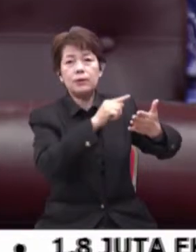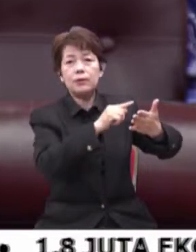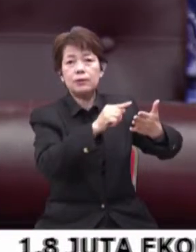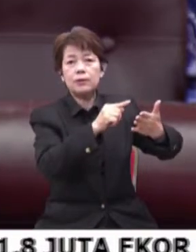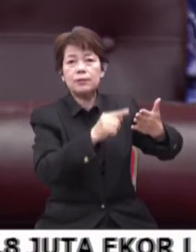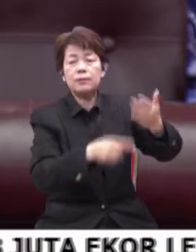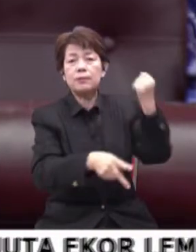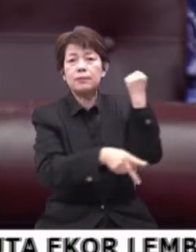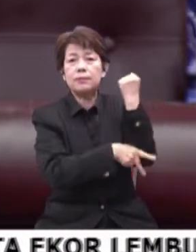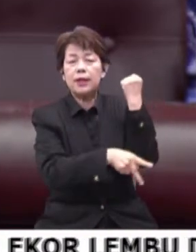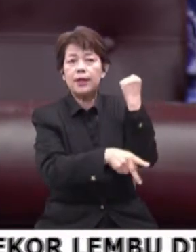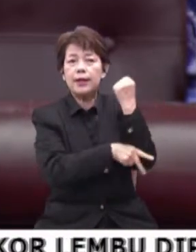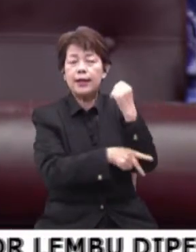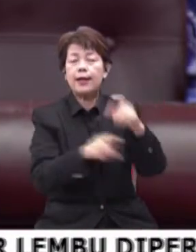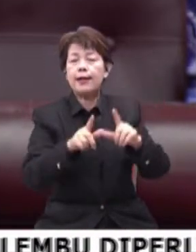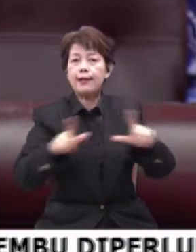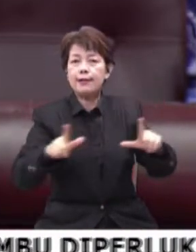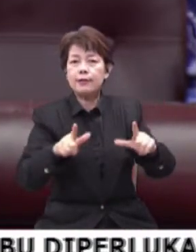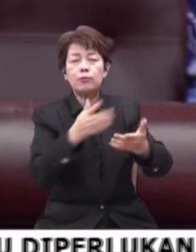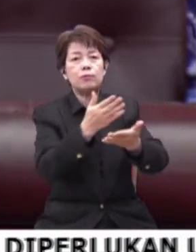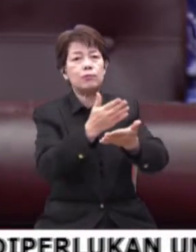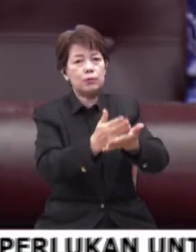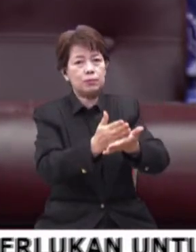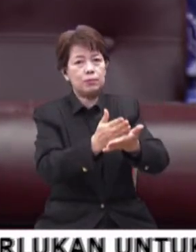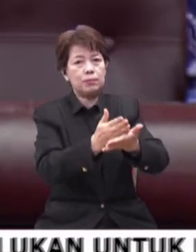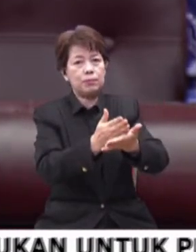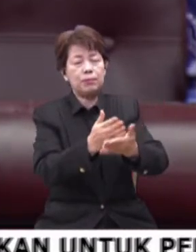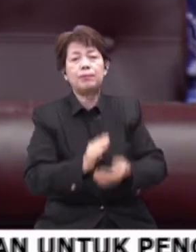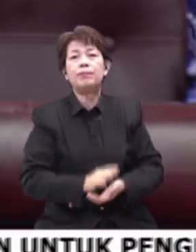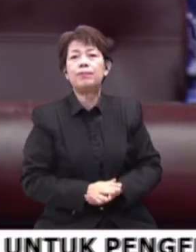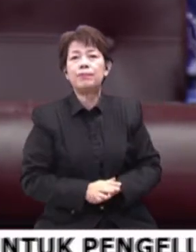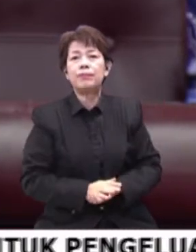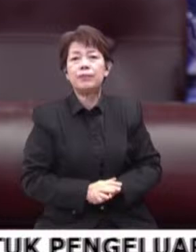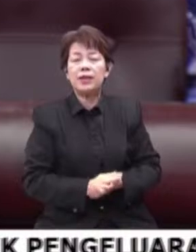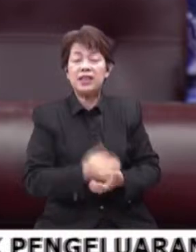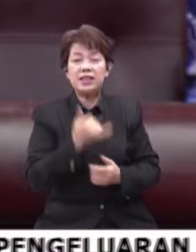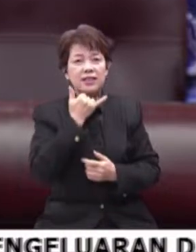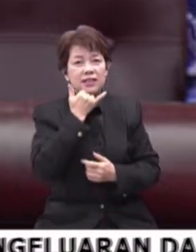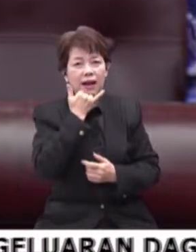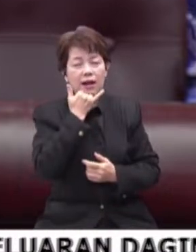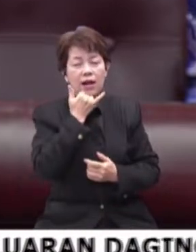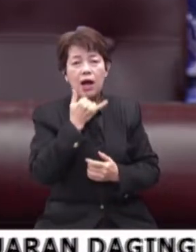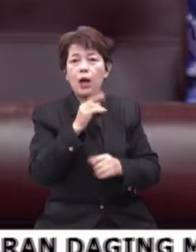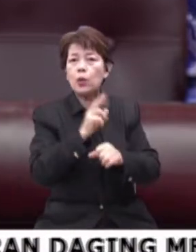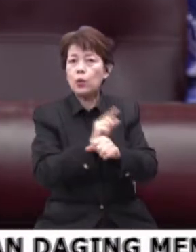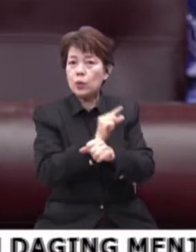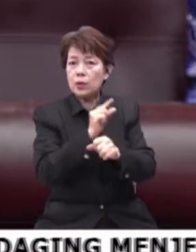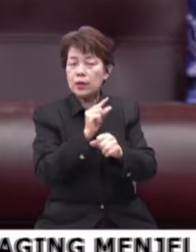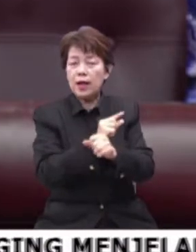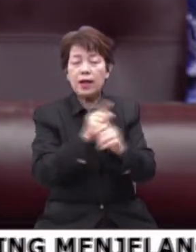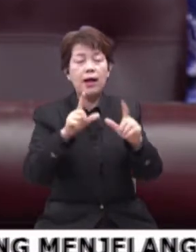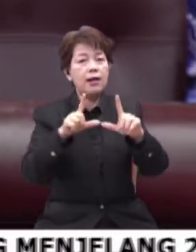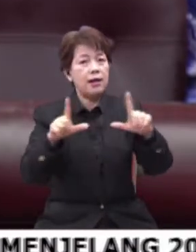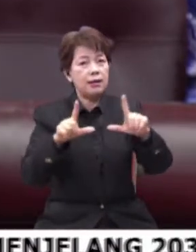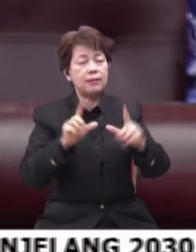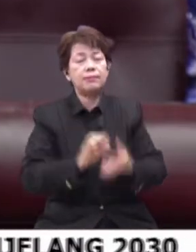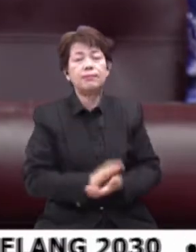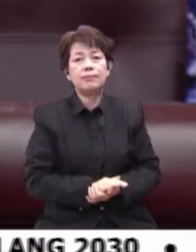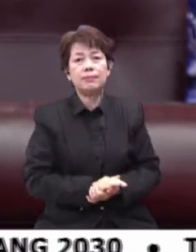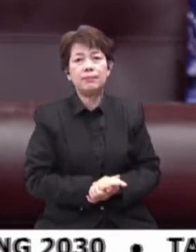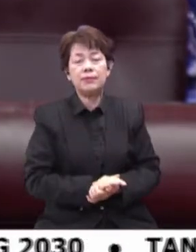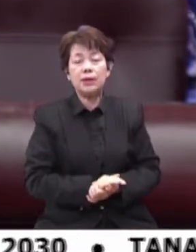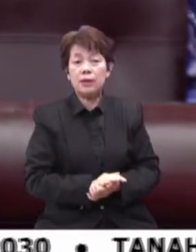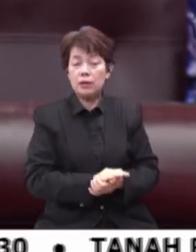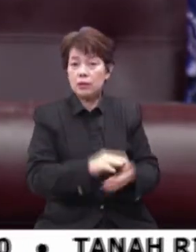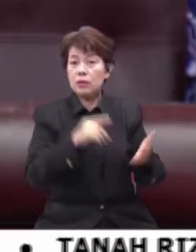licin tetap akan ditarik balik itu satu kemestian menyalahgunakan listriknya telah pun diberikan ya dan perkara ini